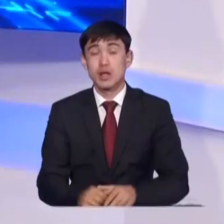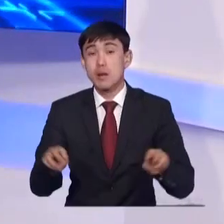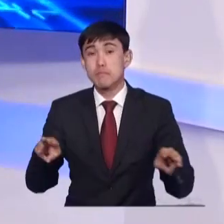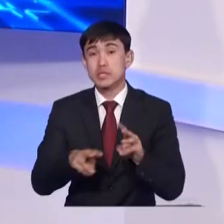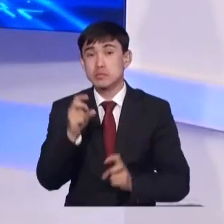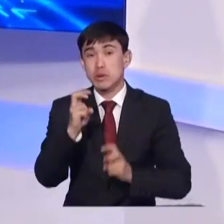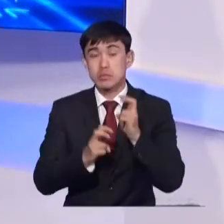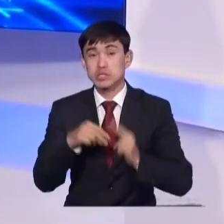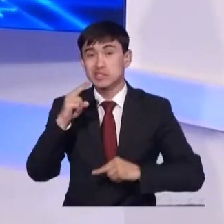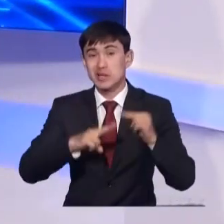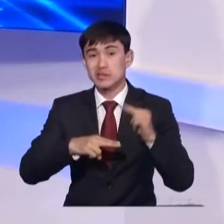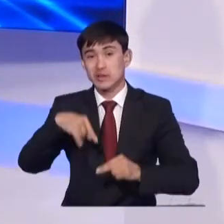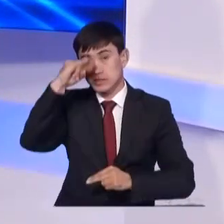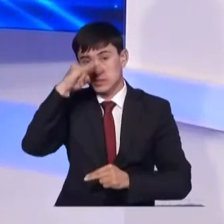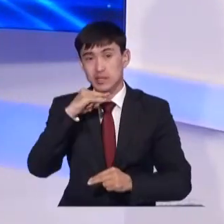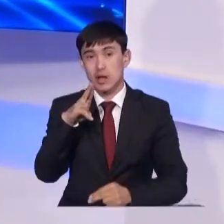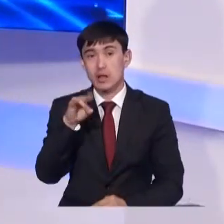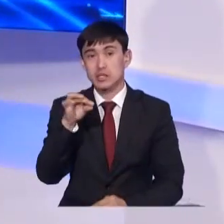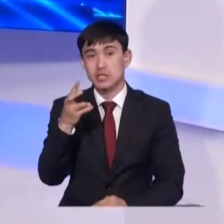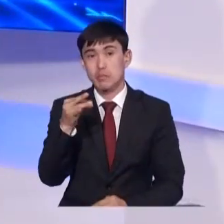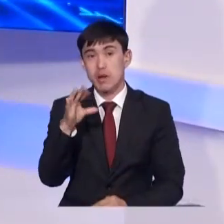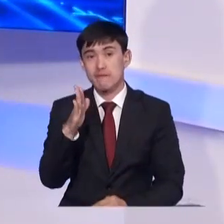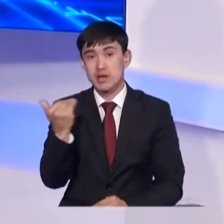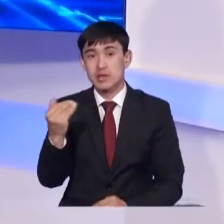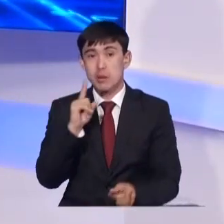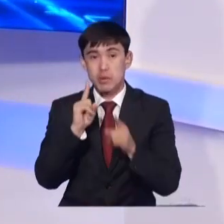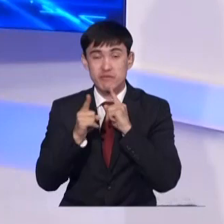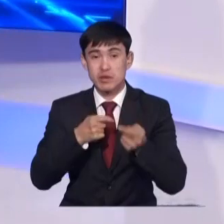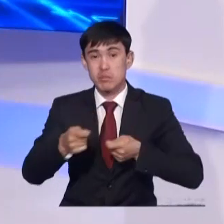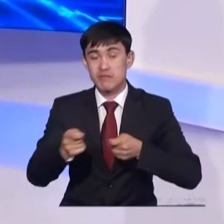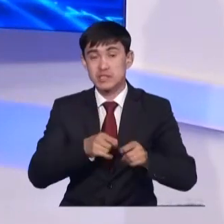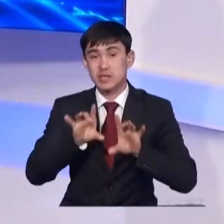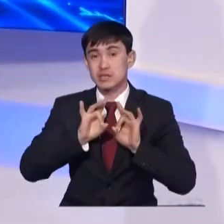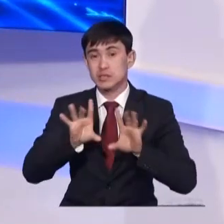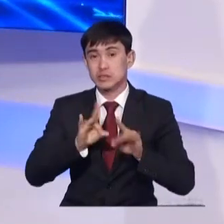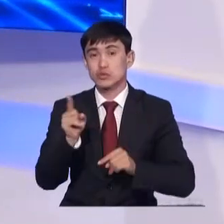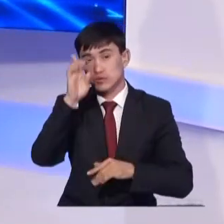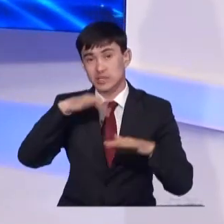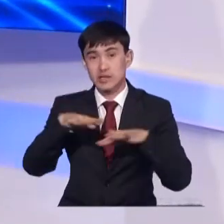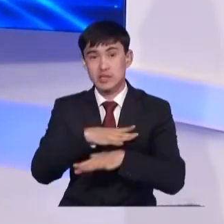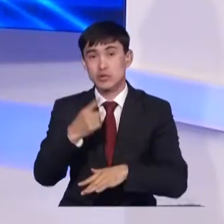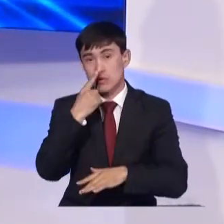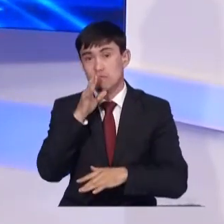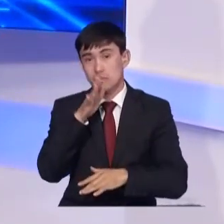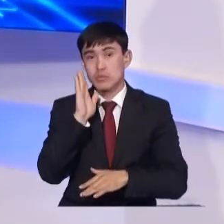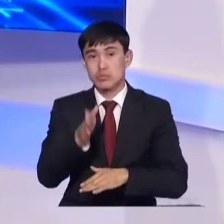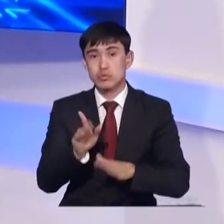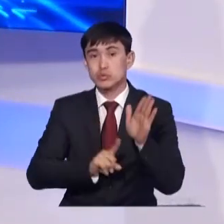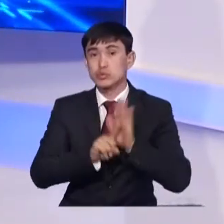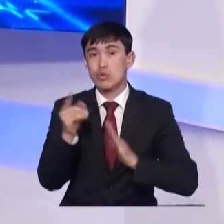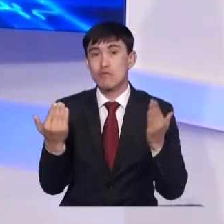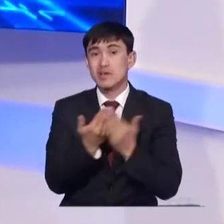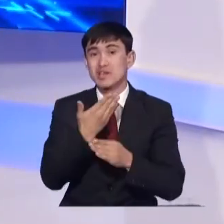министр промышленности и строительства Казахстана канат шар лапаев на брифинге в правительстве рассказал что в стране В скором времени стартует